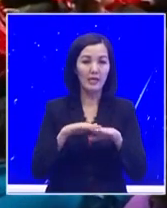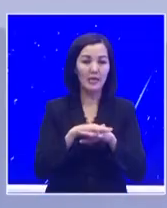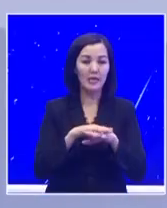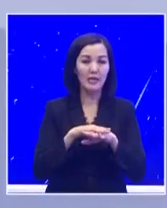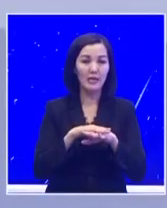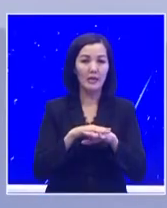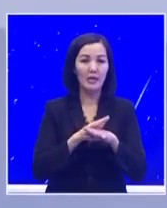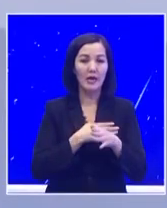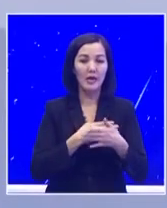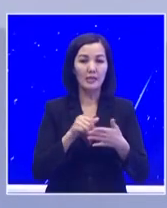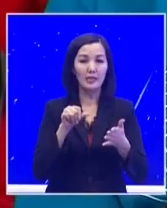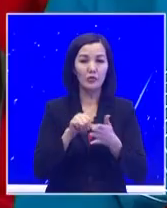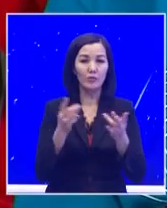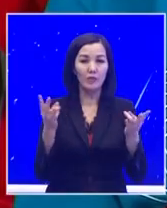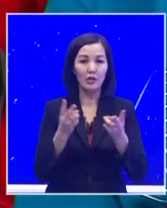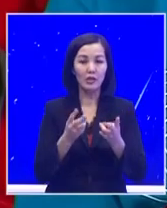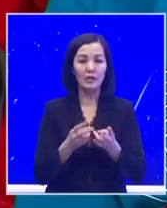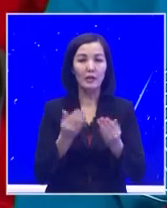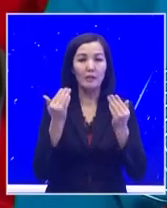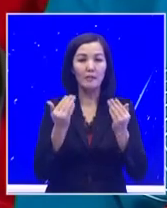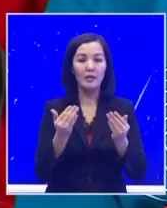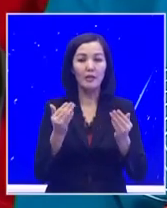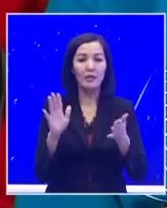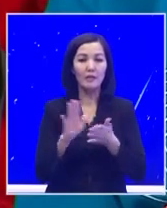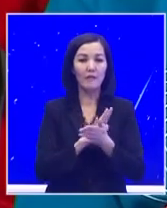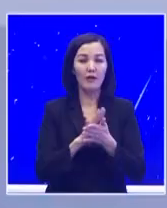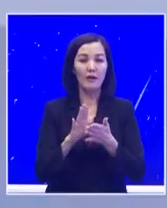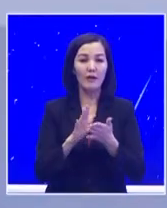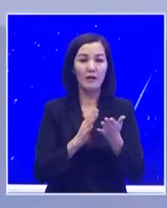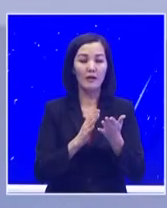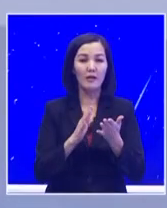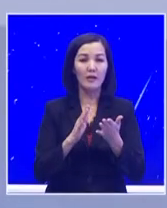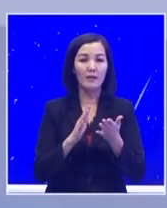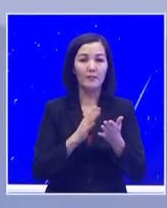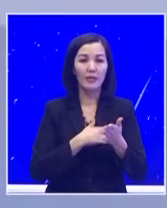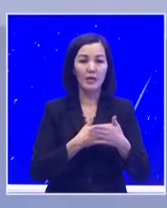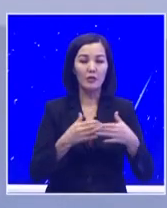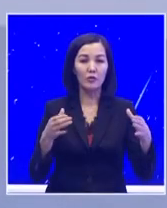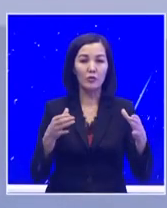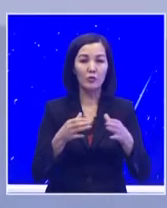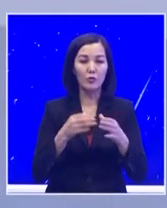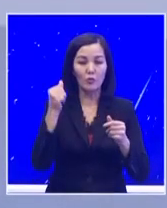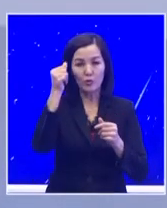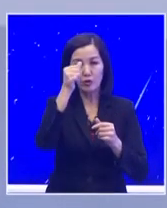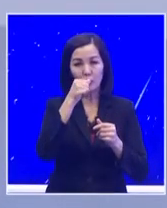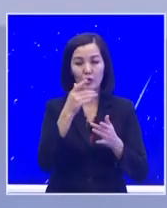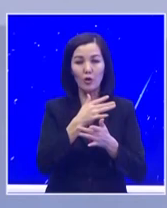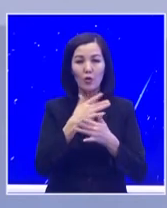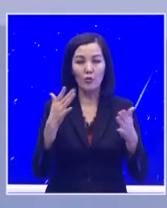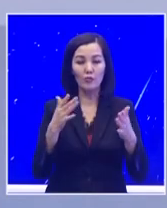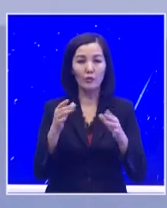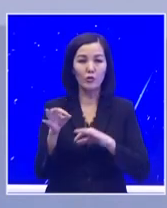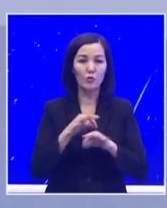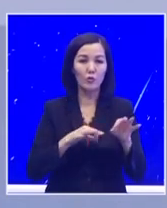болып атсалысуымыз қажет. Биыл волонтер жылында көптеген ауқымды жобалар қолға